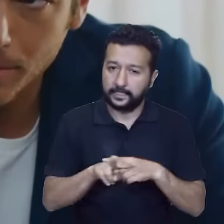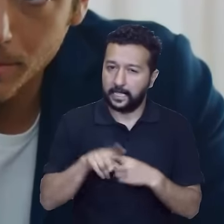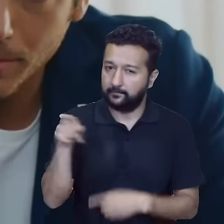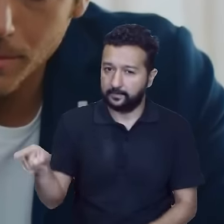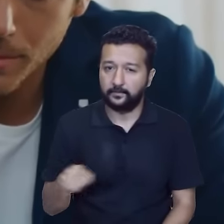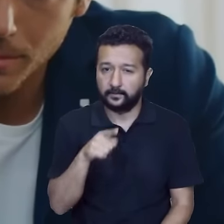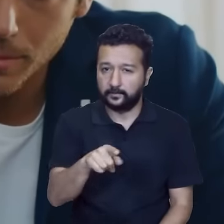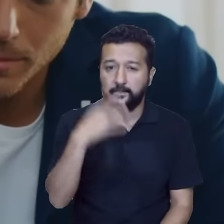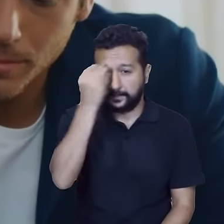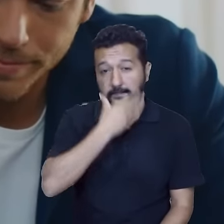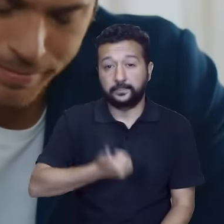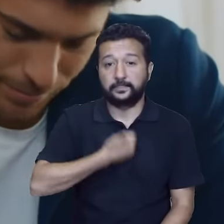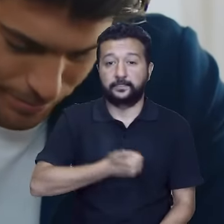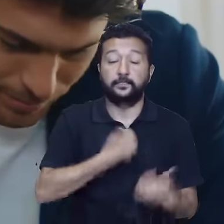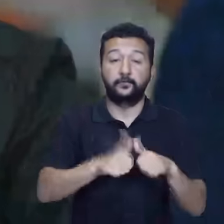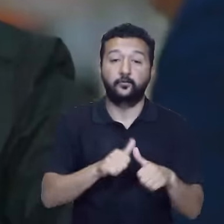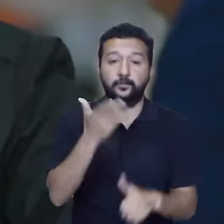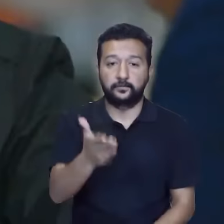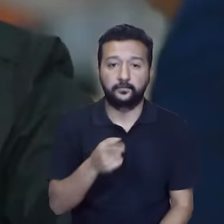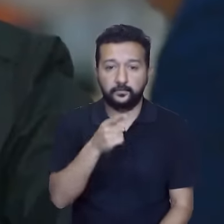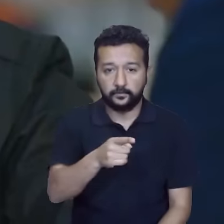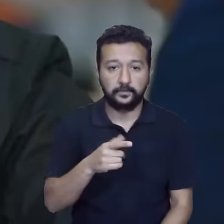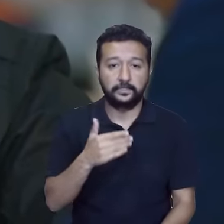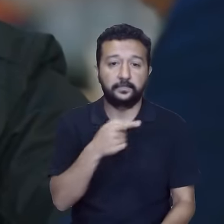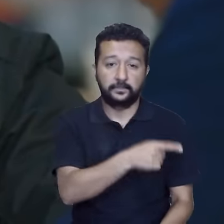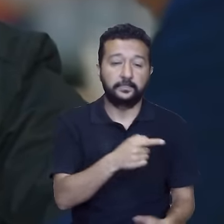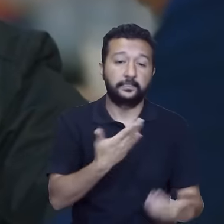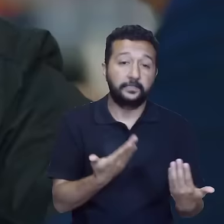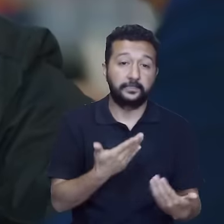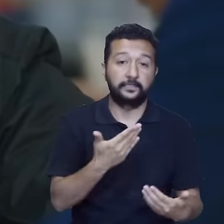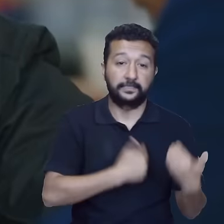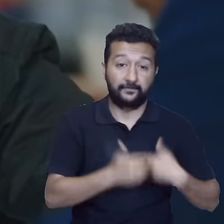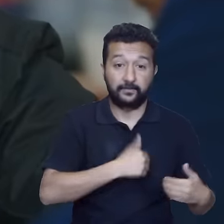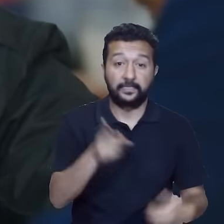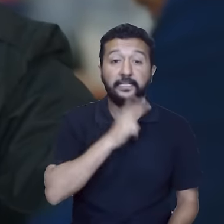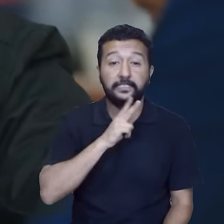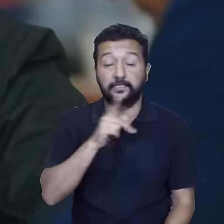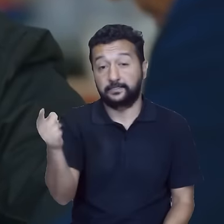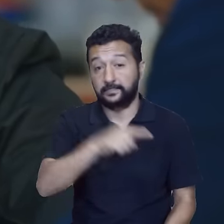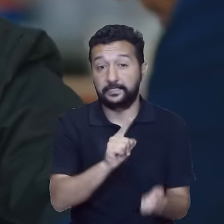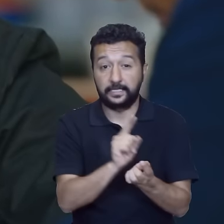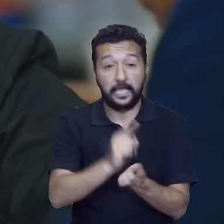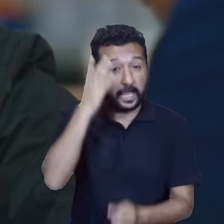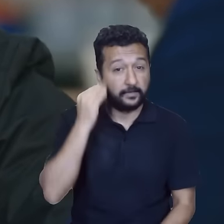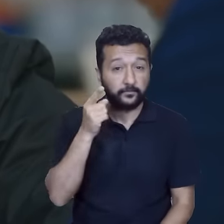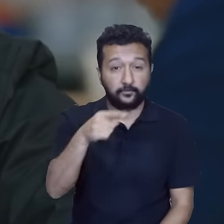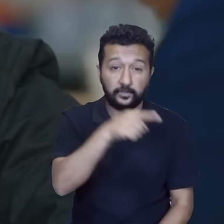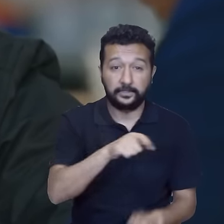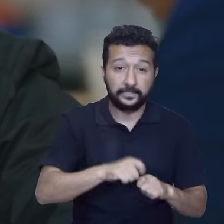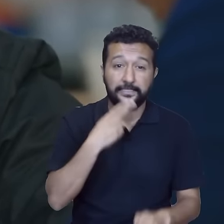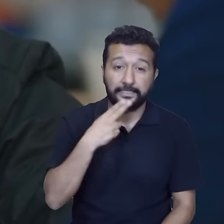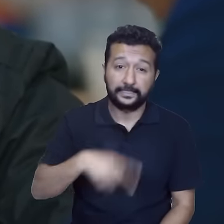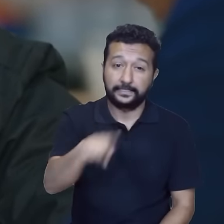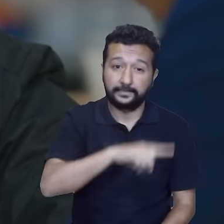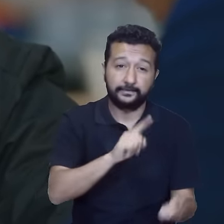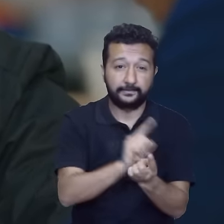Yeğenimin yakışıklı kocası. Yavuklumun karizmatik yeğeni. Bak şimdi anladığım kadarıyla senin bu